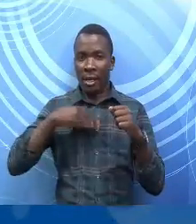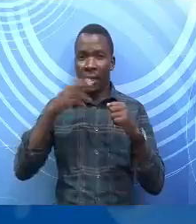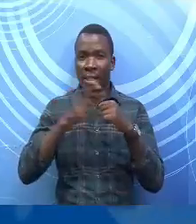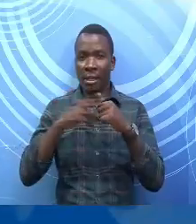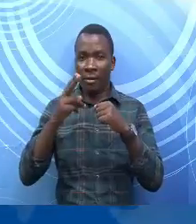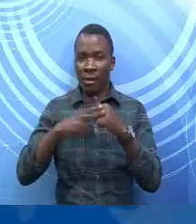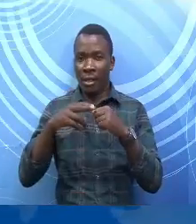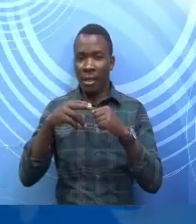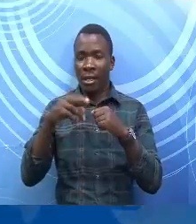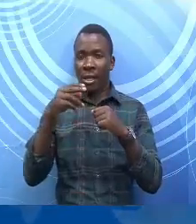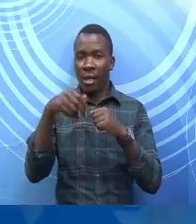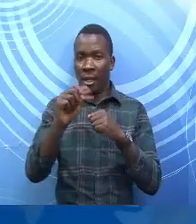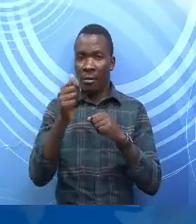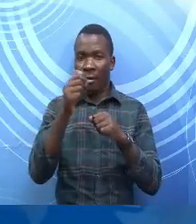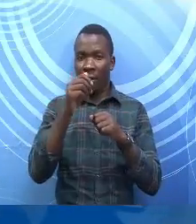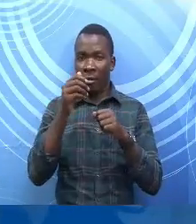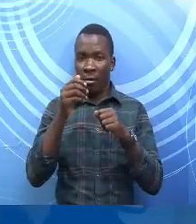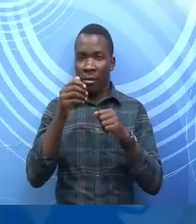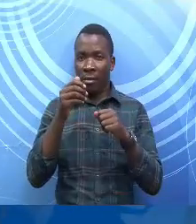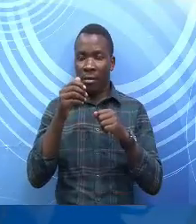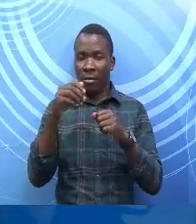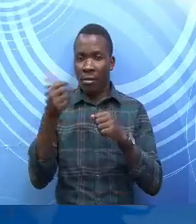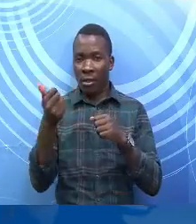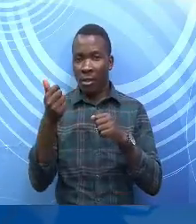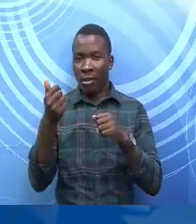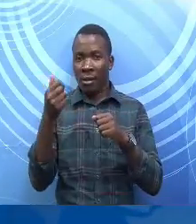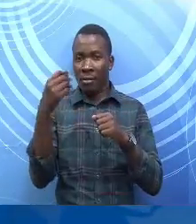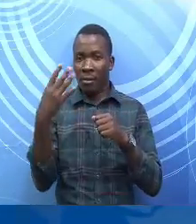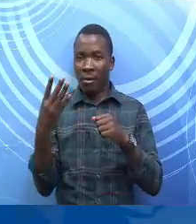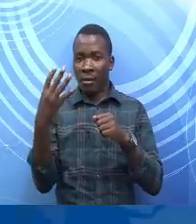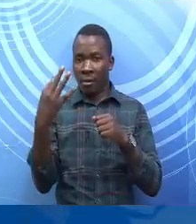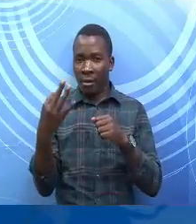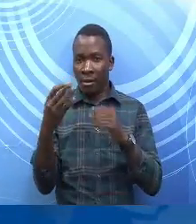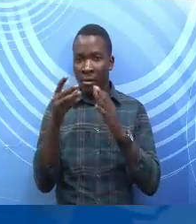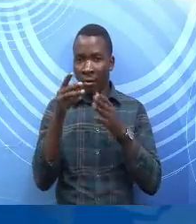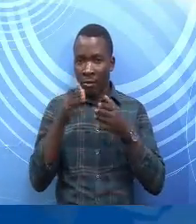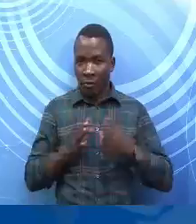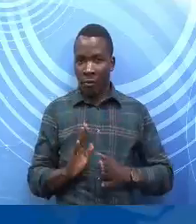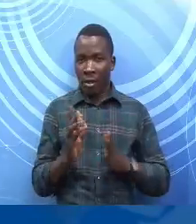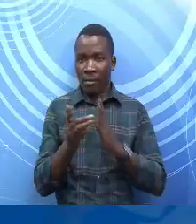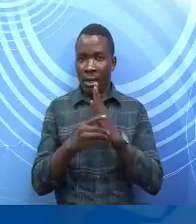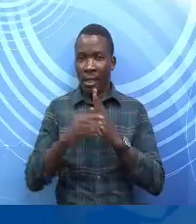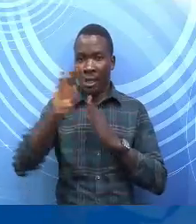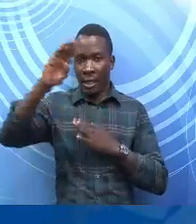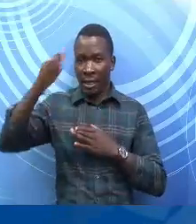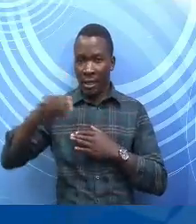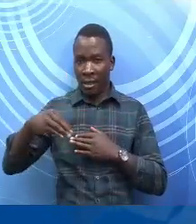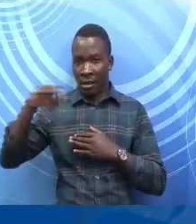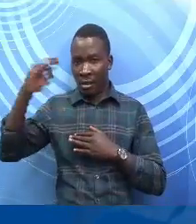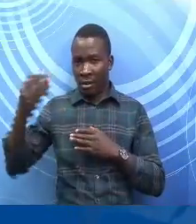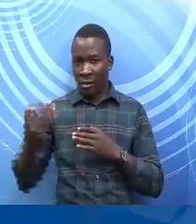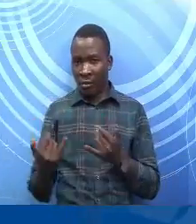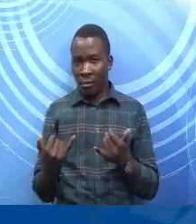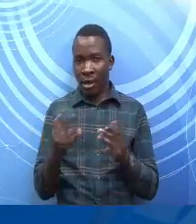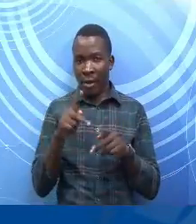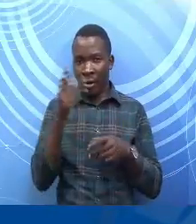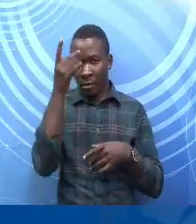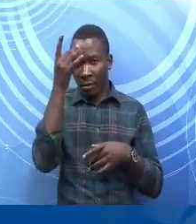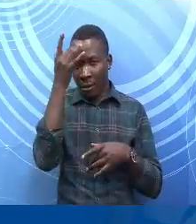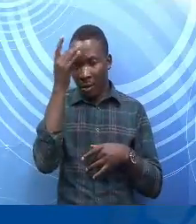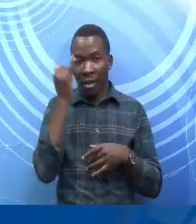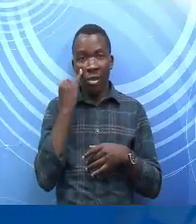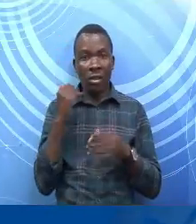ndetse nabo n'ab'i Kigali, mungitse wa 43 akaba ari uwo mu karere ka Gicumbi. Uyu munsi rero abakirembye